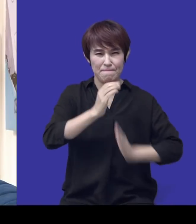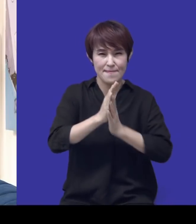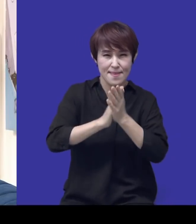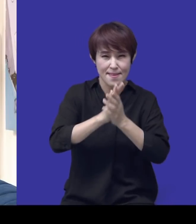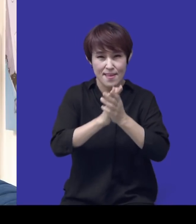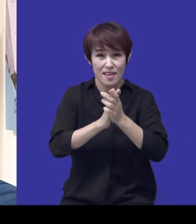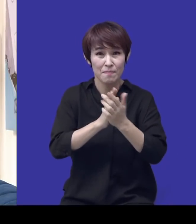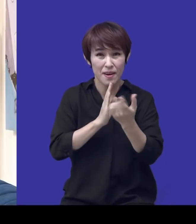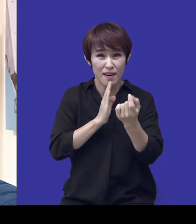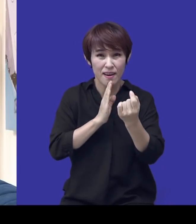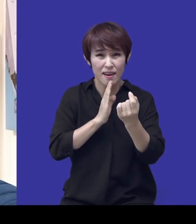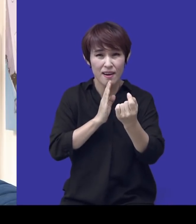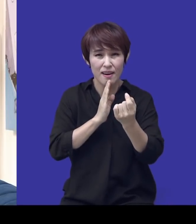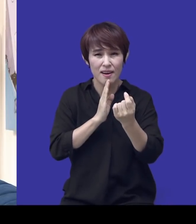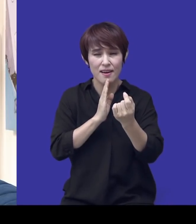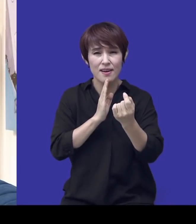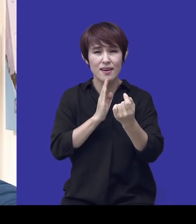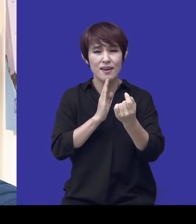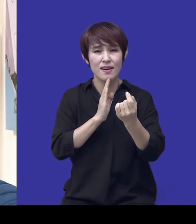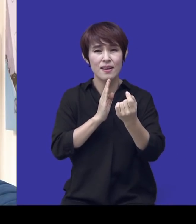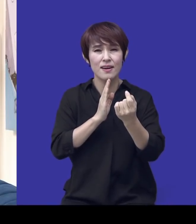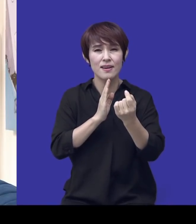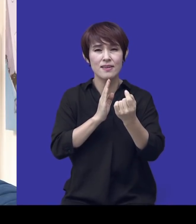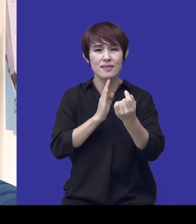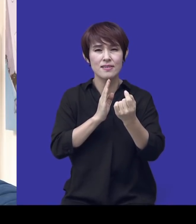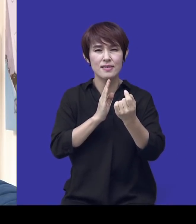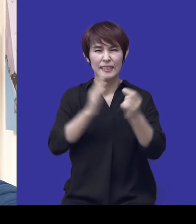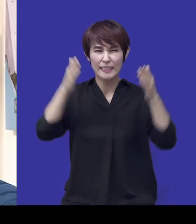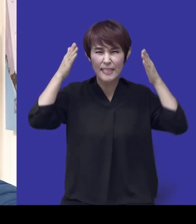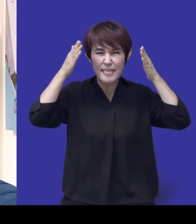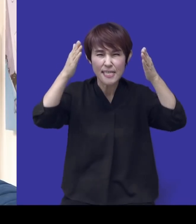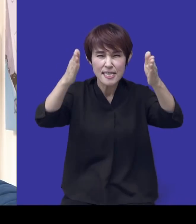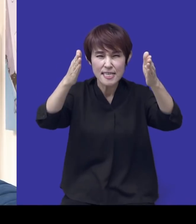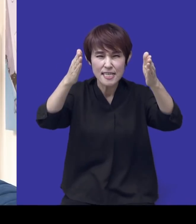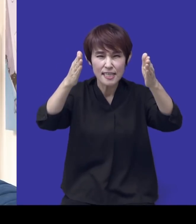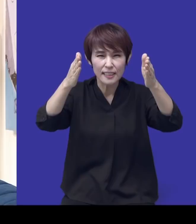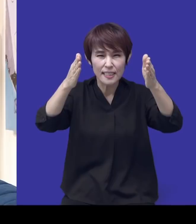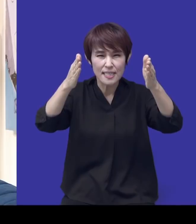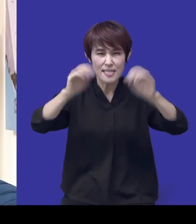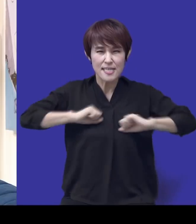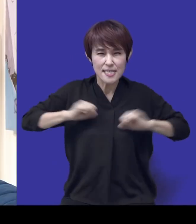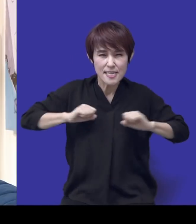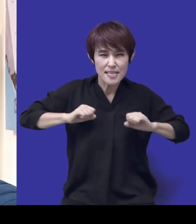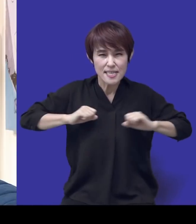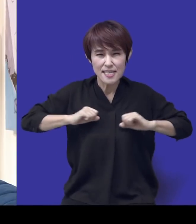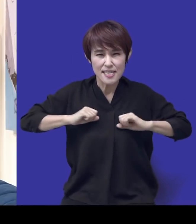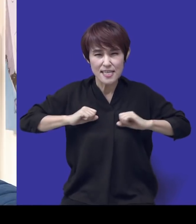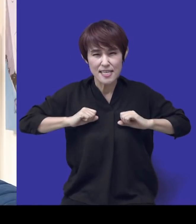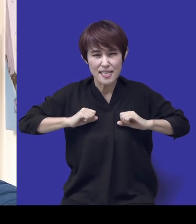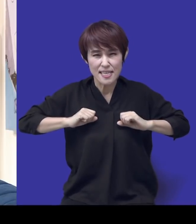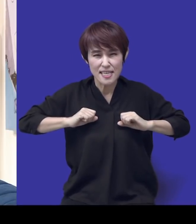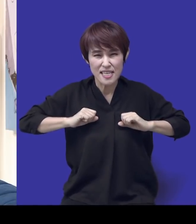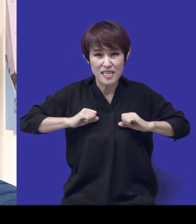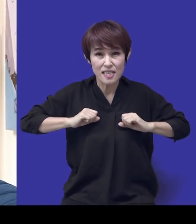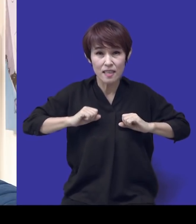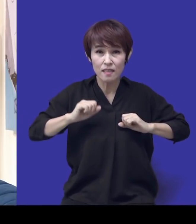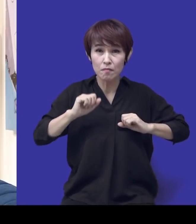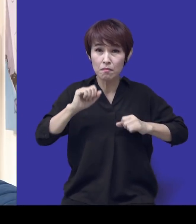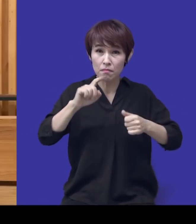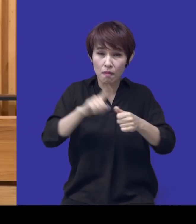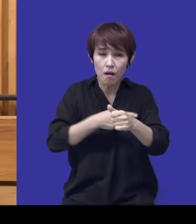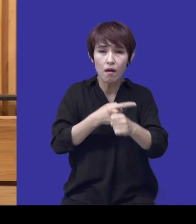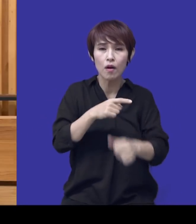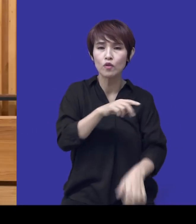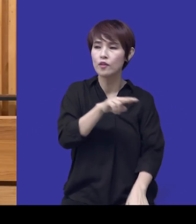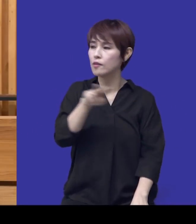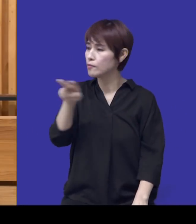근데 그렇게 빨리 가면은 주위에 있는 소중한 것들이나 사소한 것들 그런 거를 절대 볼 수가